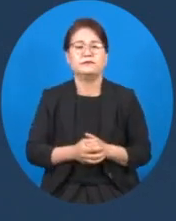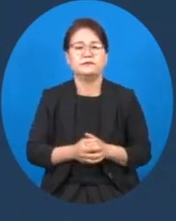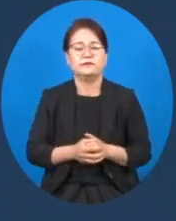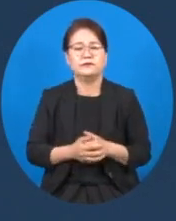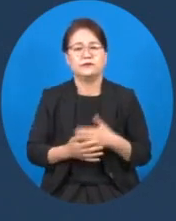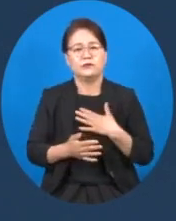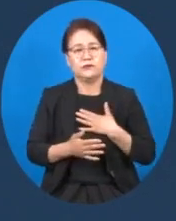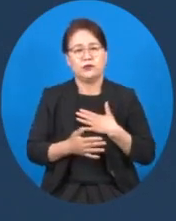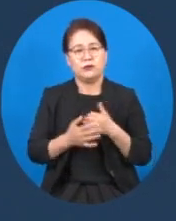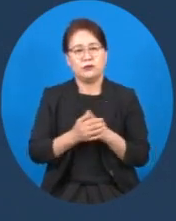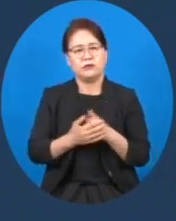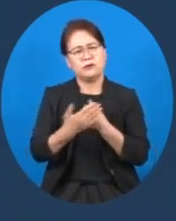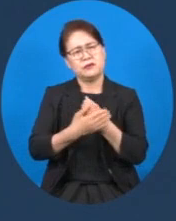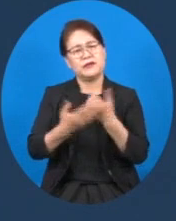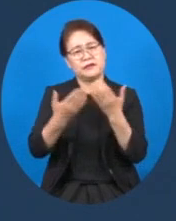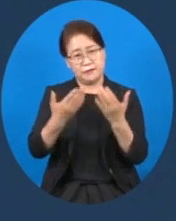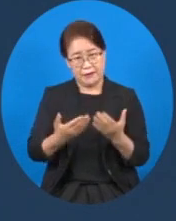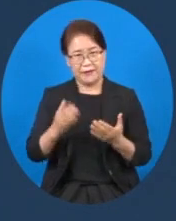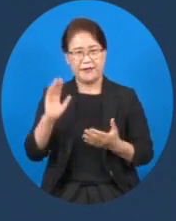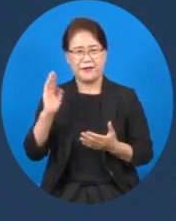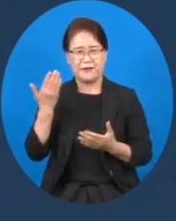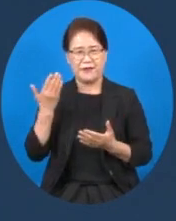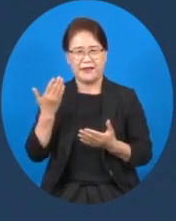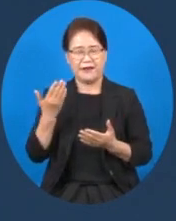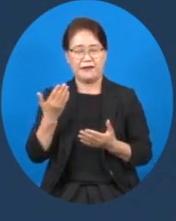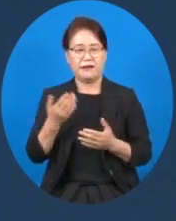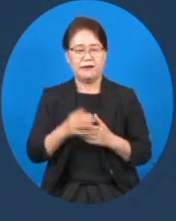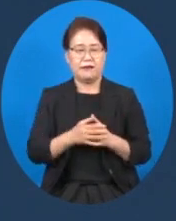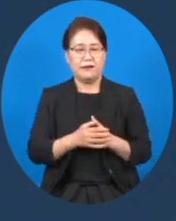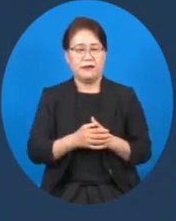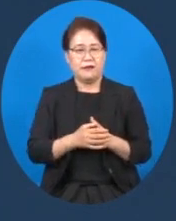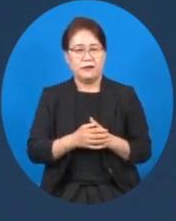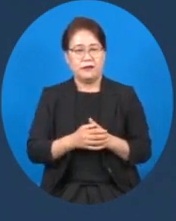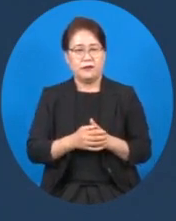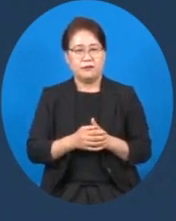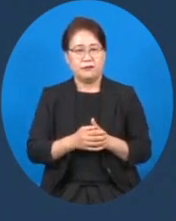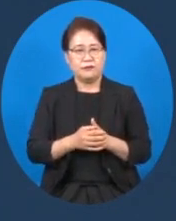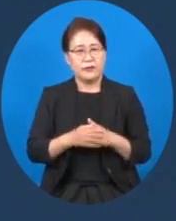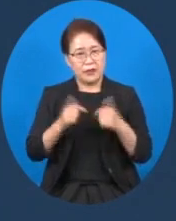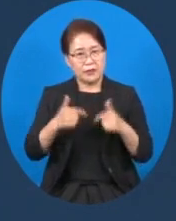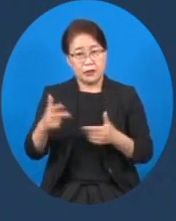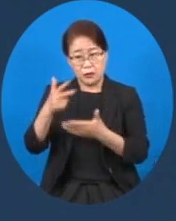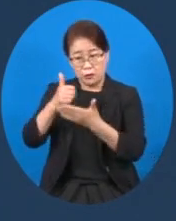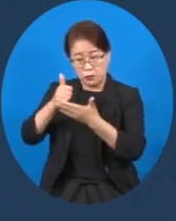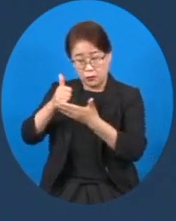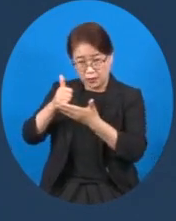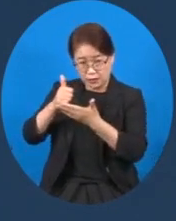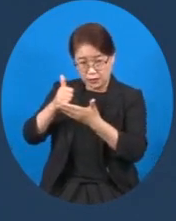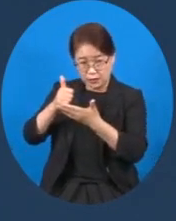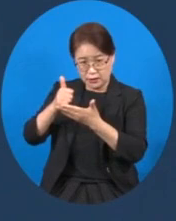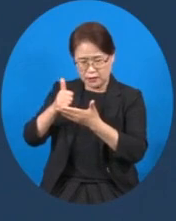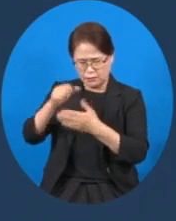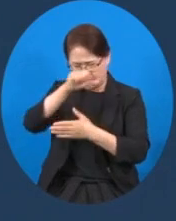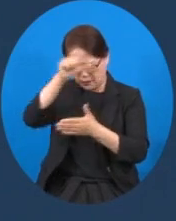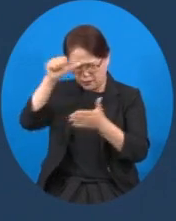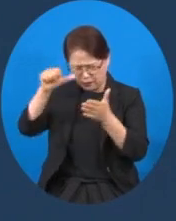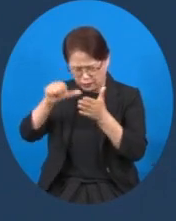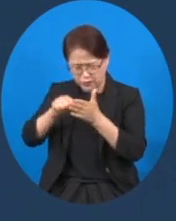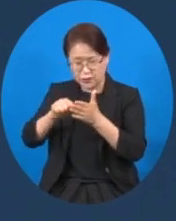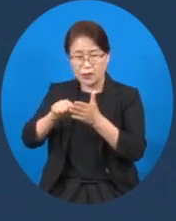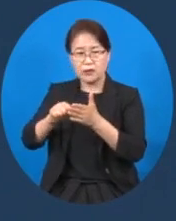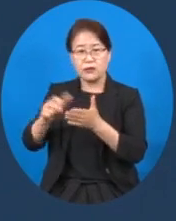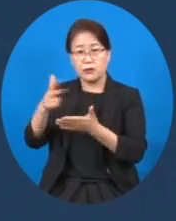저는 굉장히 은혜를 많이 받았어요. 그래서 사실 항상 여호와를 평생 여호와를